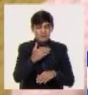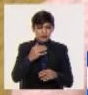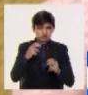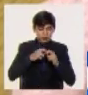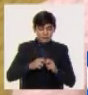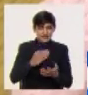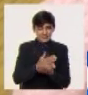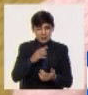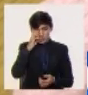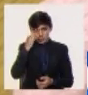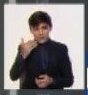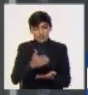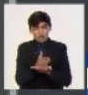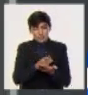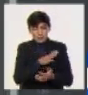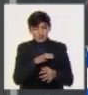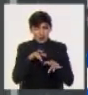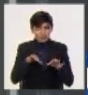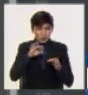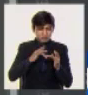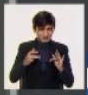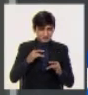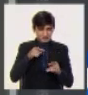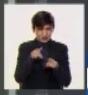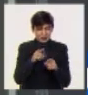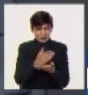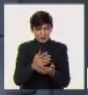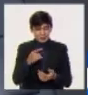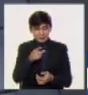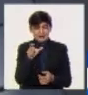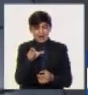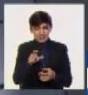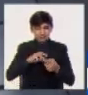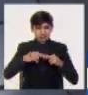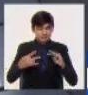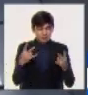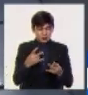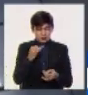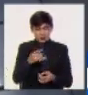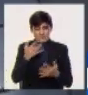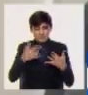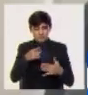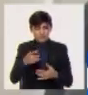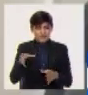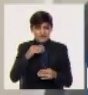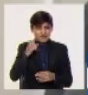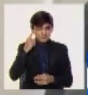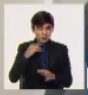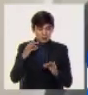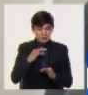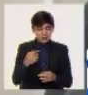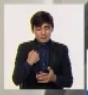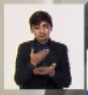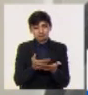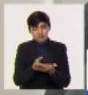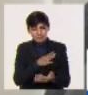В Государственной службе реагирования на компьютерные инциденты советуют заменить банковскую карту. Она может быть компрометирована. Рекомендуем